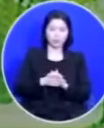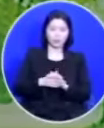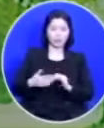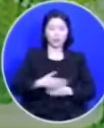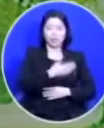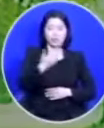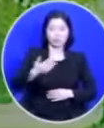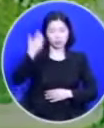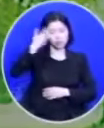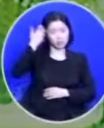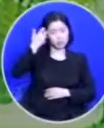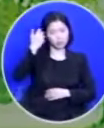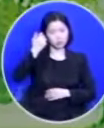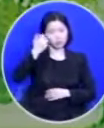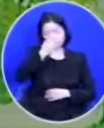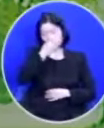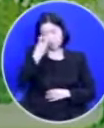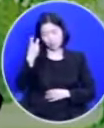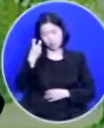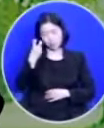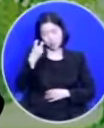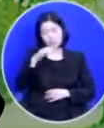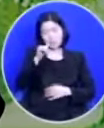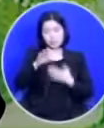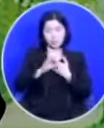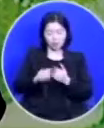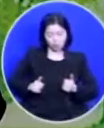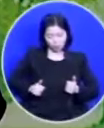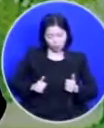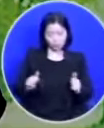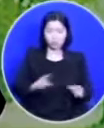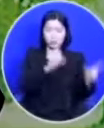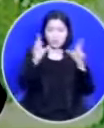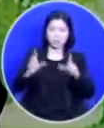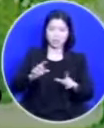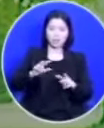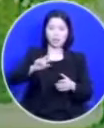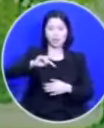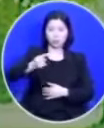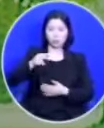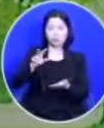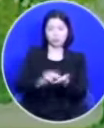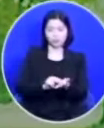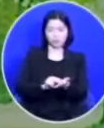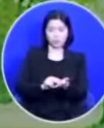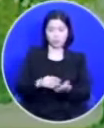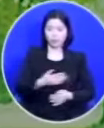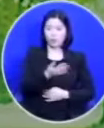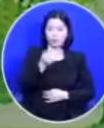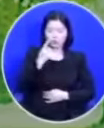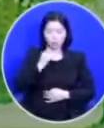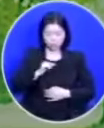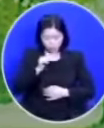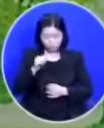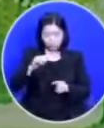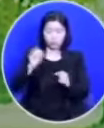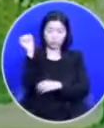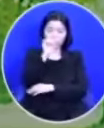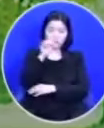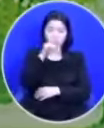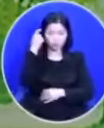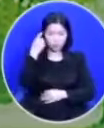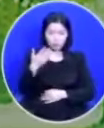여러분 영적으로 잠이 들면 열심히 살아도 문제에요 여러분 조 놈 운전 일하고 있죠 운전을 하는데